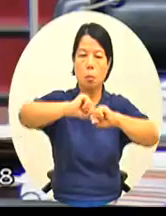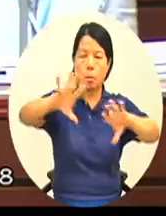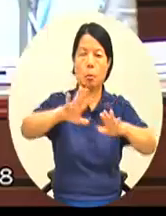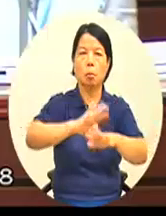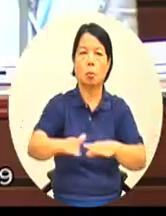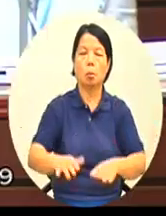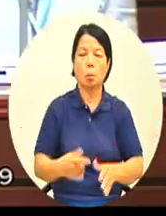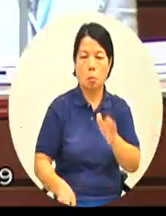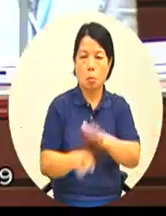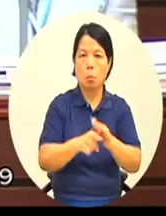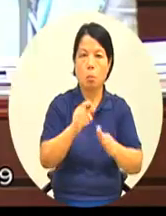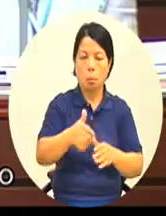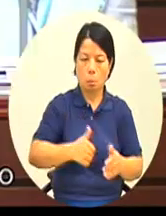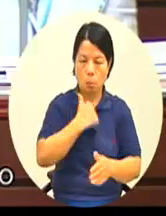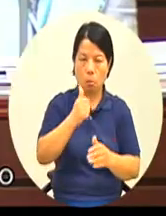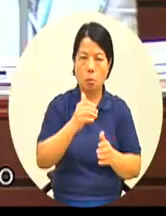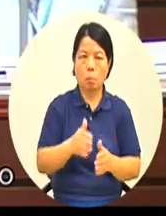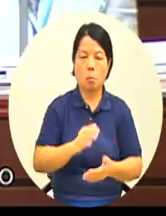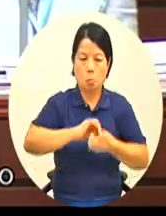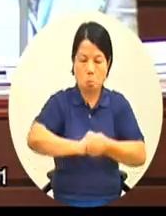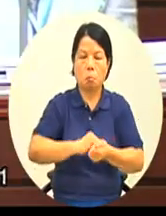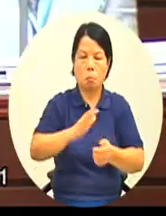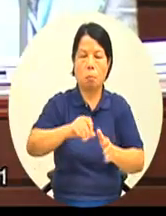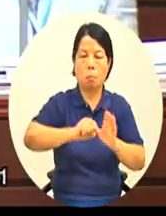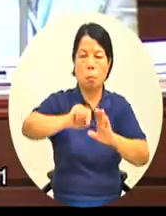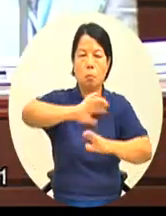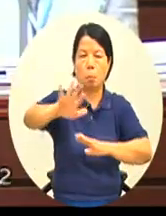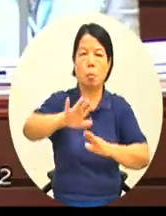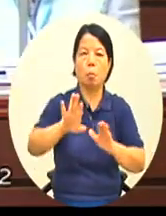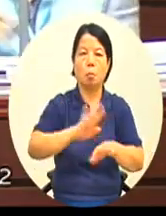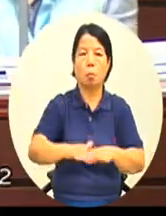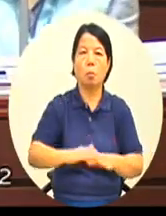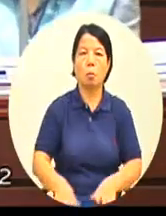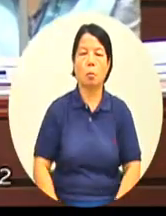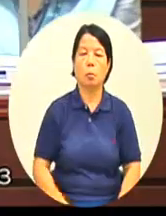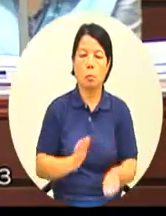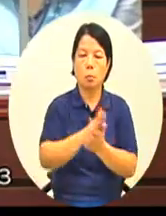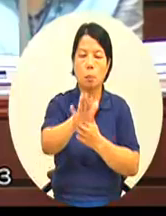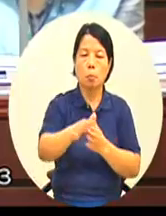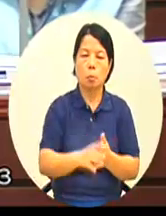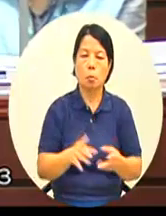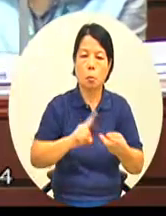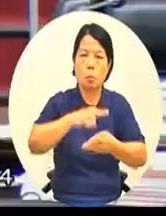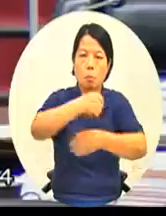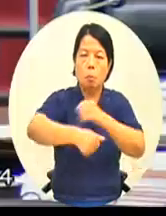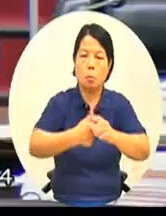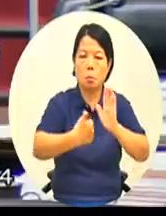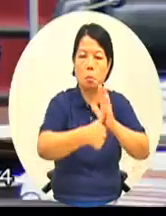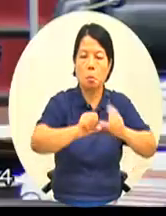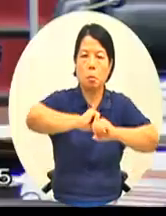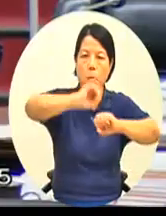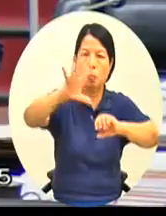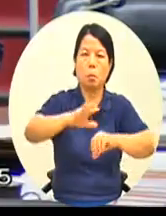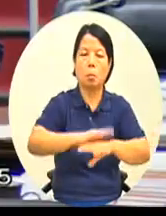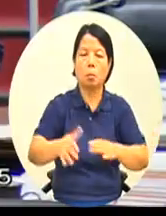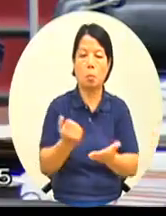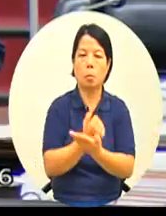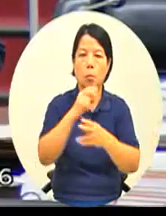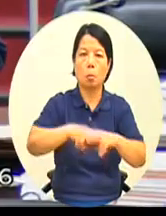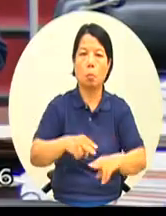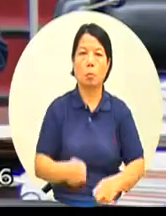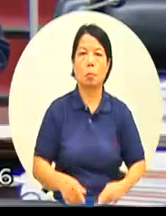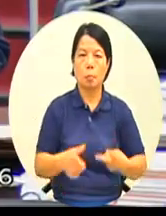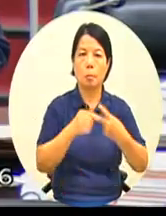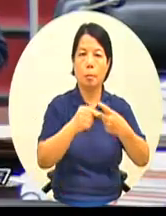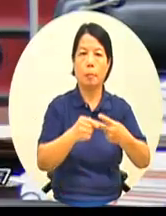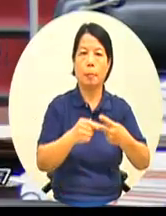它是违法，确定违反的话，我们就会公布。 OK， 所以以后未来会主动公布。 对， 好，请坐下。那第二个问